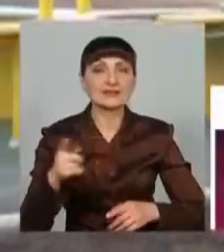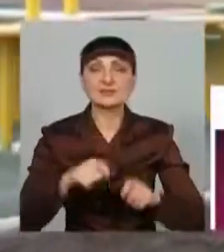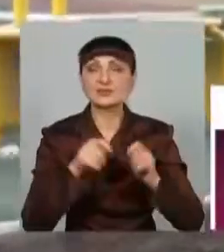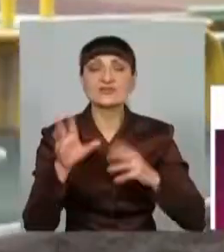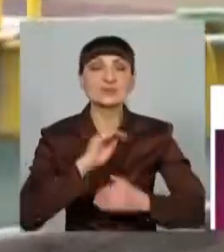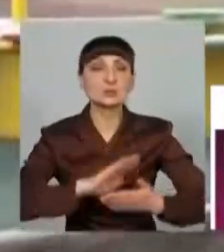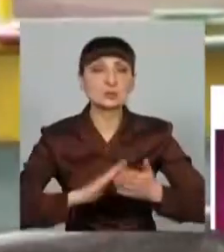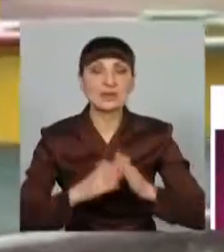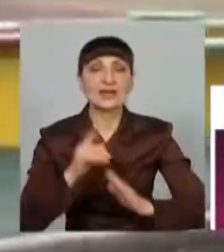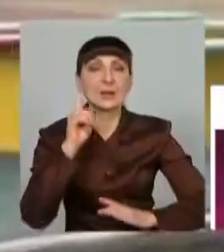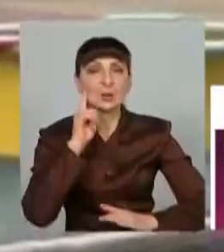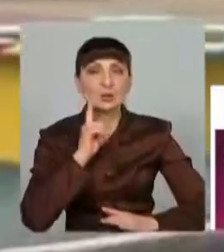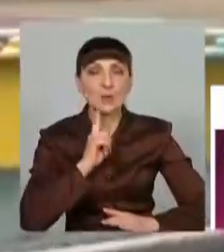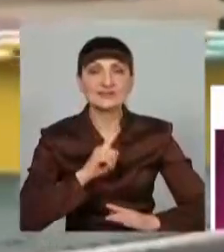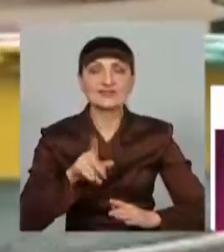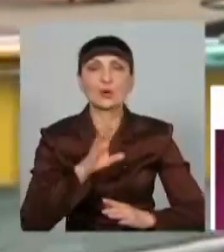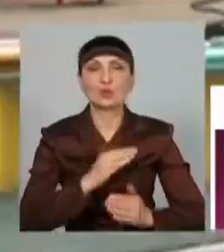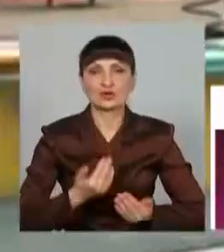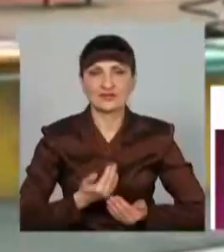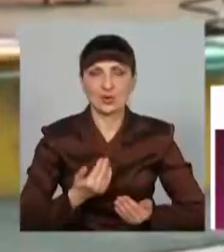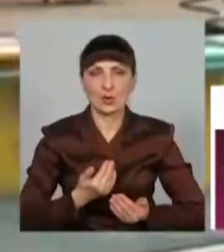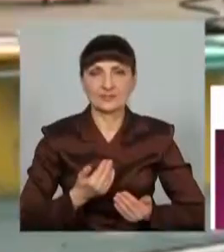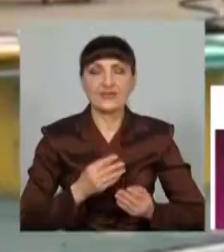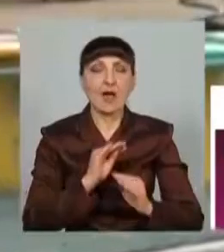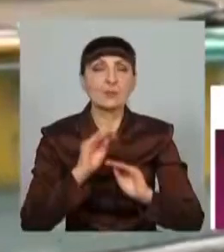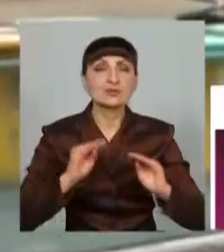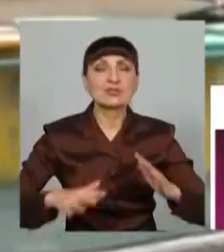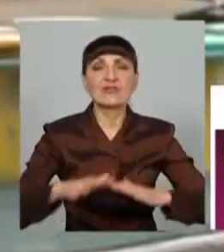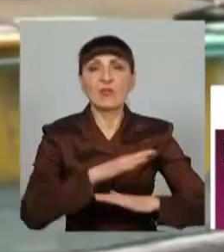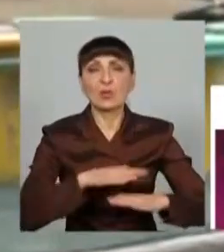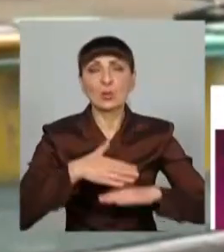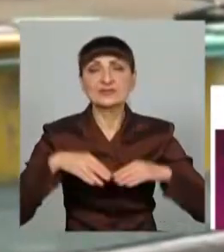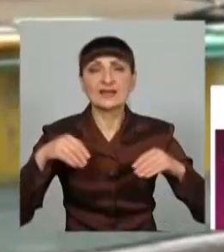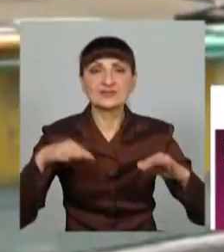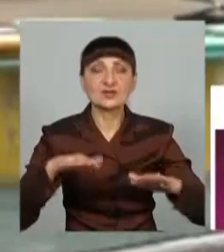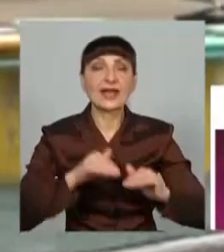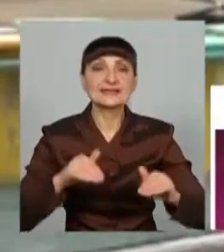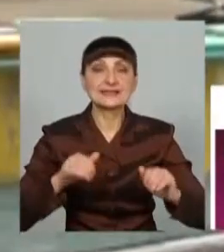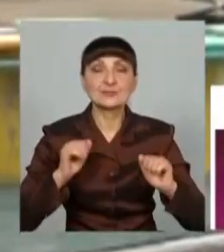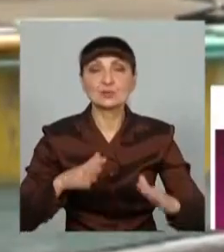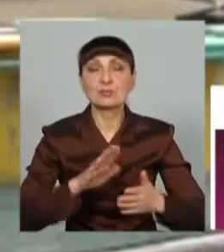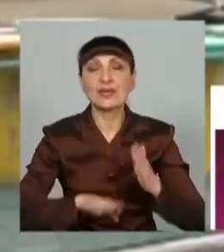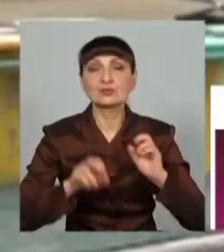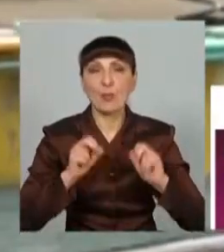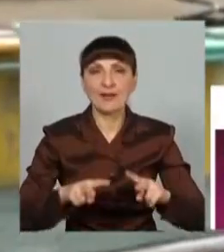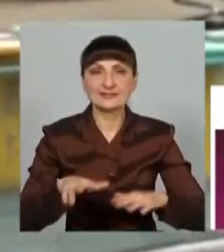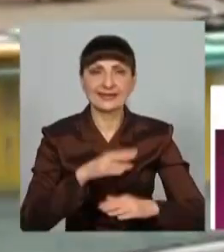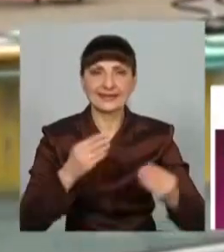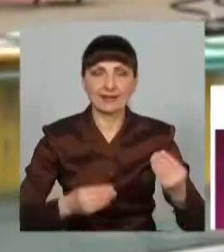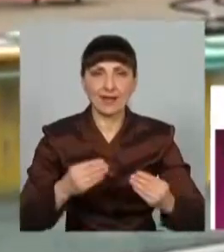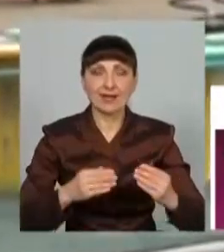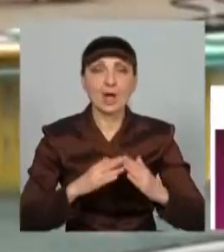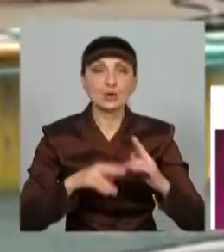все условия для удобства и комфорта новоселов. Обустроен двор, освещены улицы, а дети смогут безопасно играть на площадке. Сами